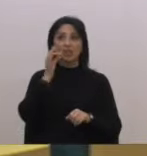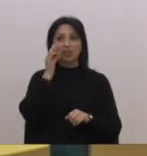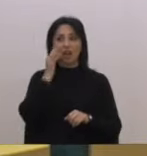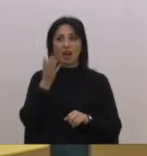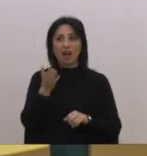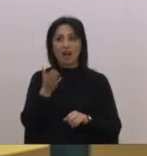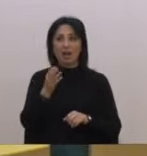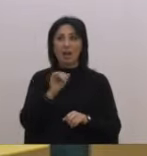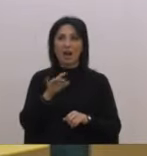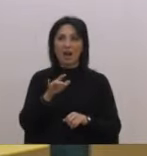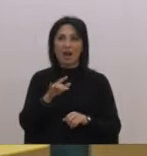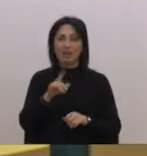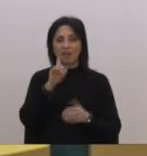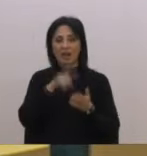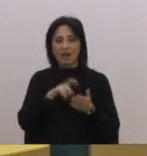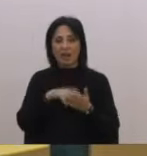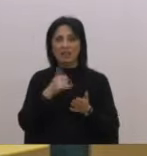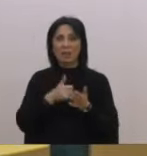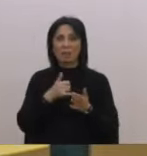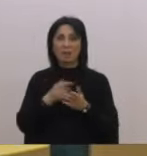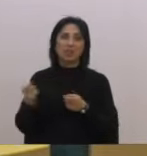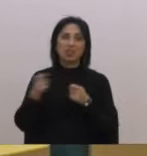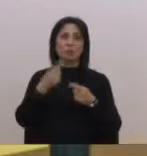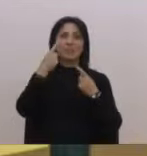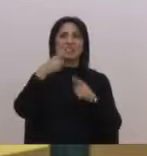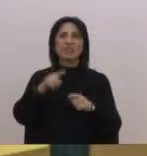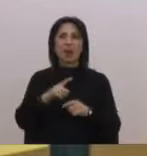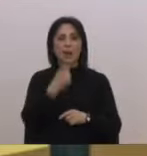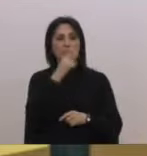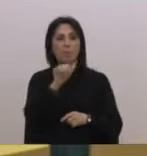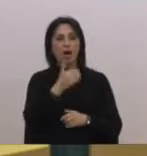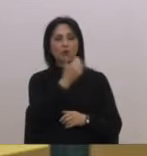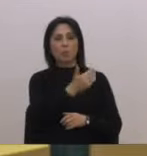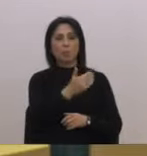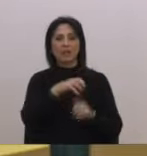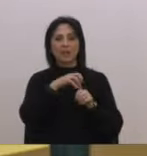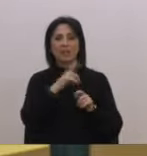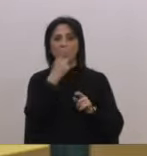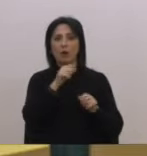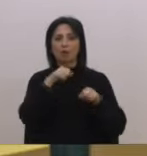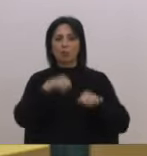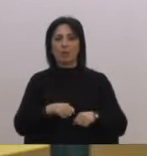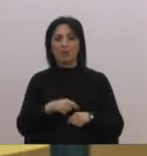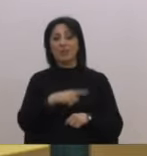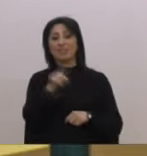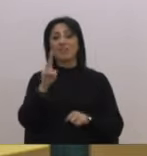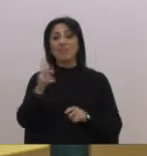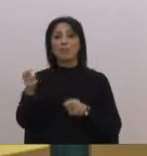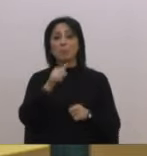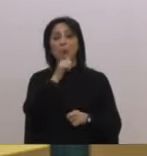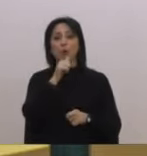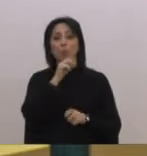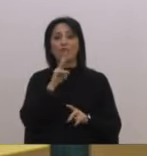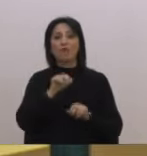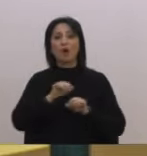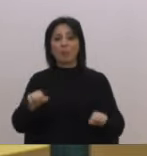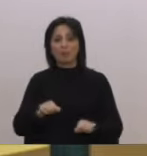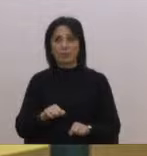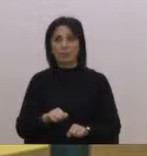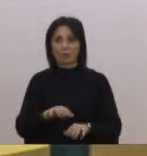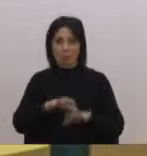magaltat, an katami, an benzini, și muetan, aș hoas, gardam, magati, lideris. Vin și muetan, dar, rogor, gabet, da, da.